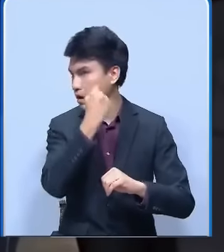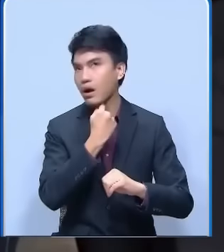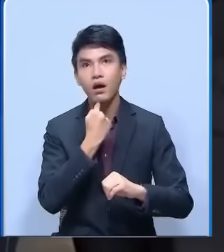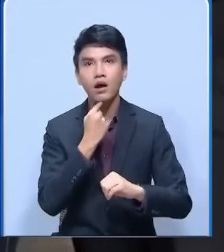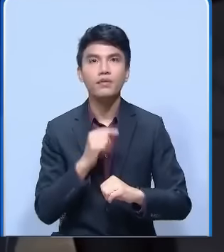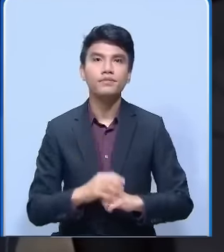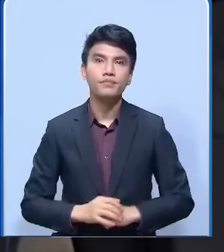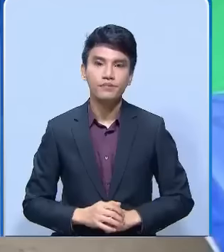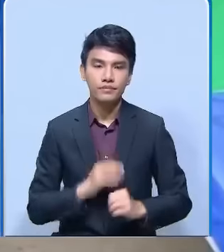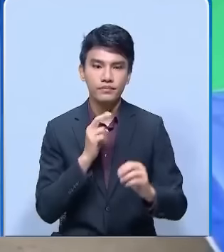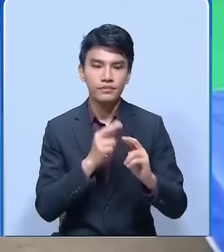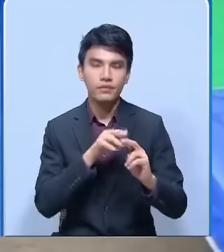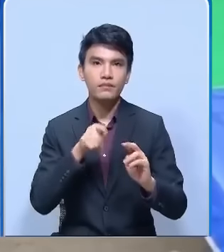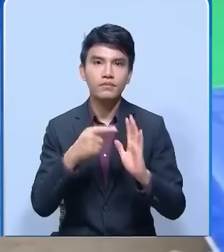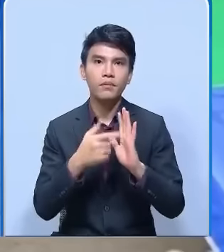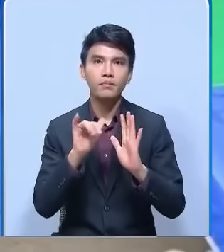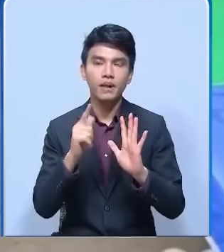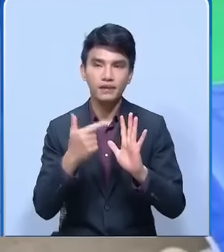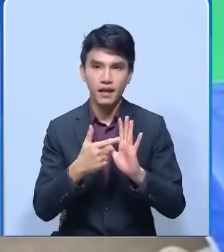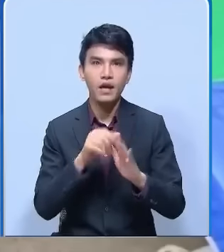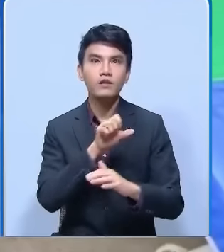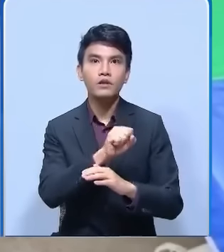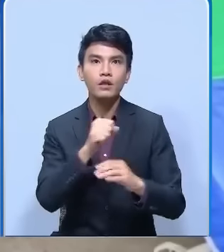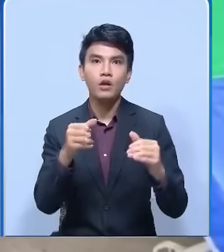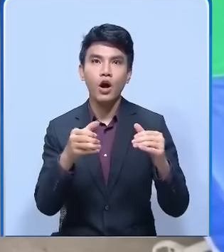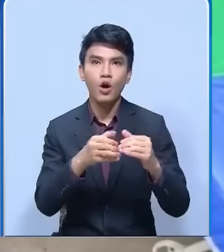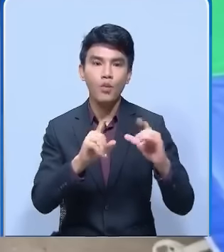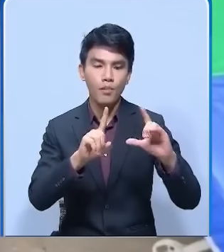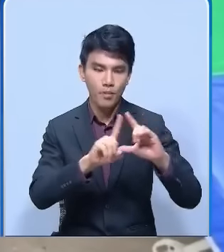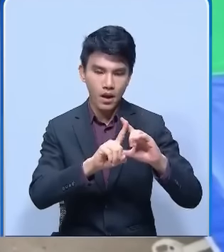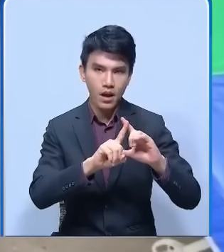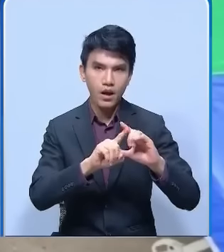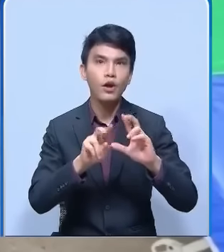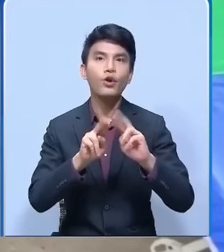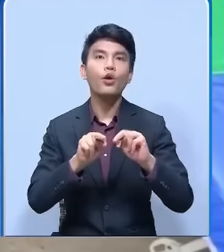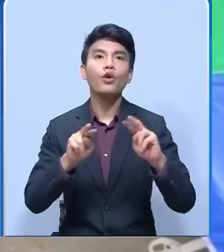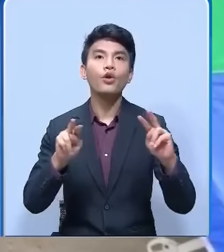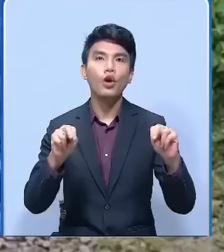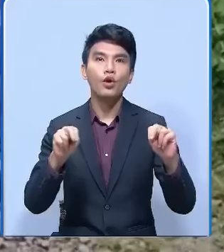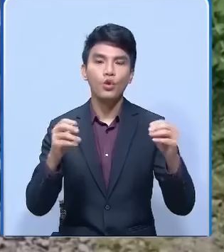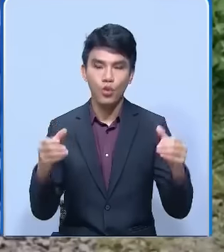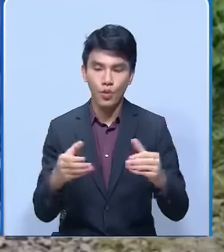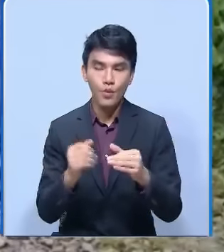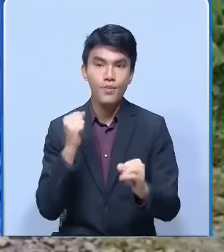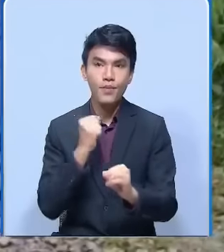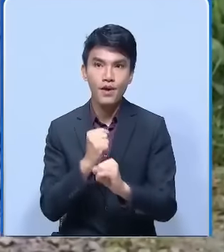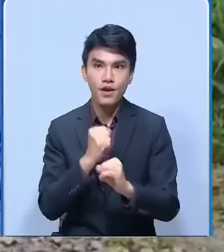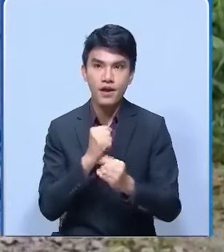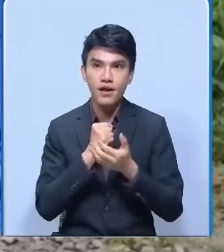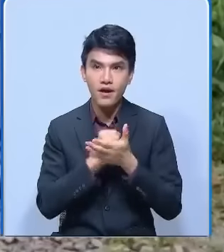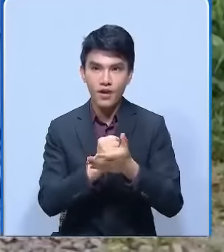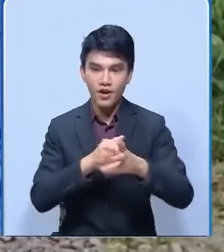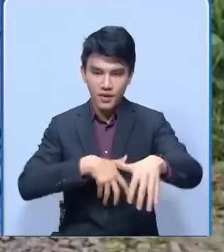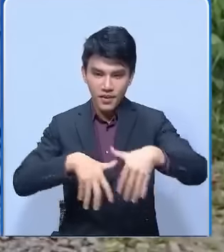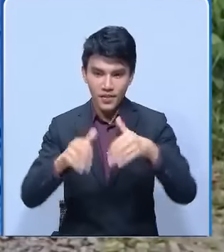านนางปัญญารัตน์นันทภูสิตานนท์นะคะเป็นส.ส.พรรคประชาชนเขต2จังหวัดนนทบุรีพร้อมกับทีมงานลงไปช่วยเหลือชาวบ้านกว่า